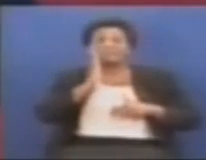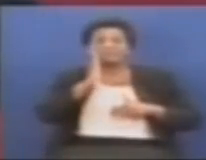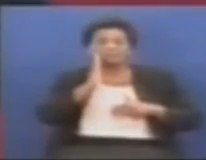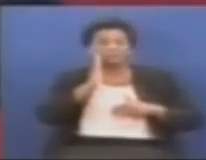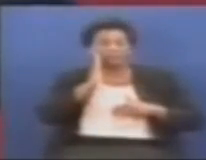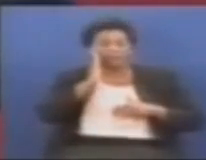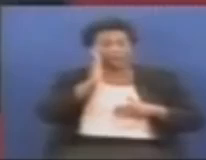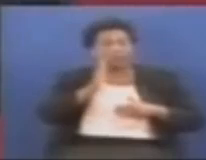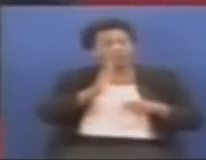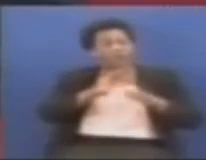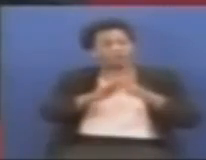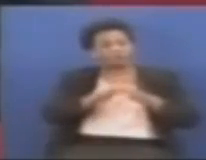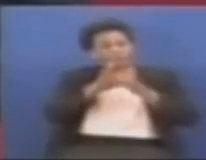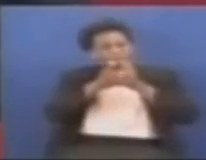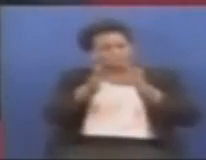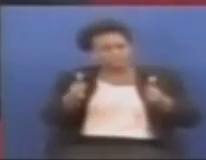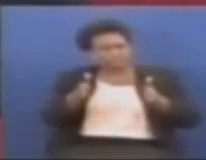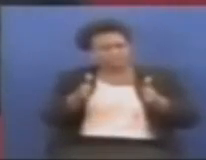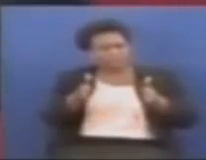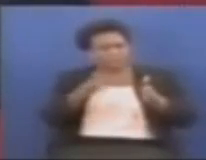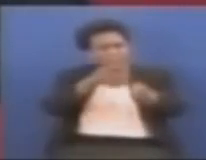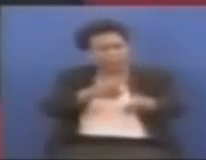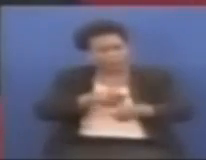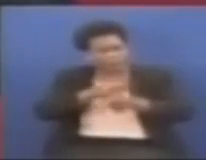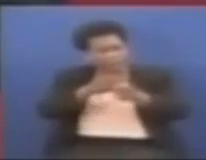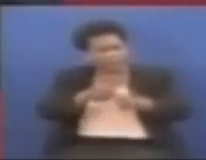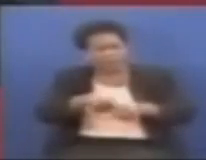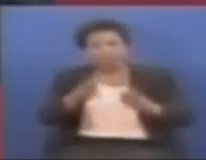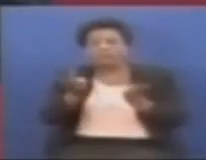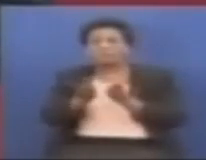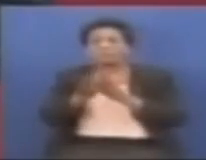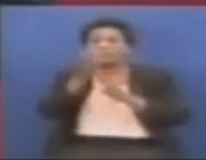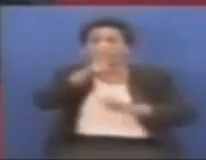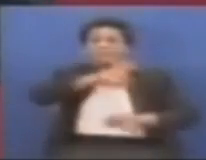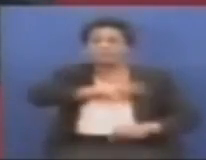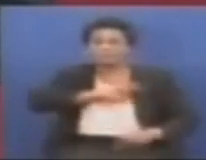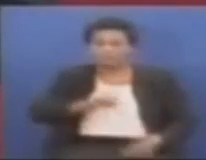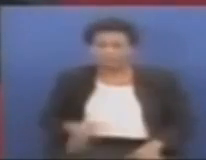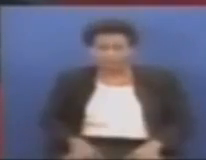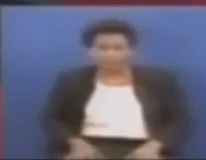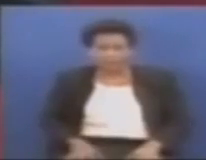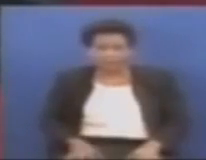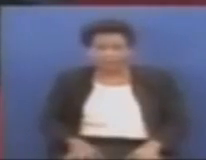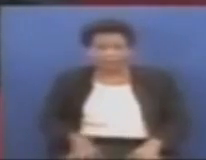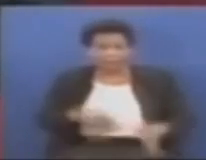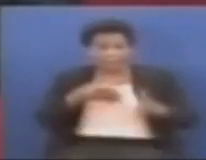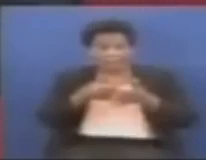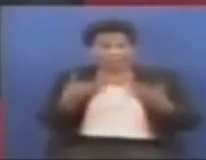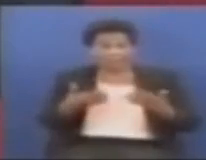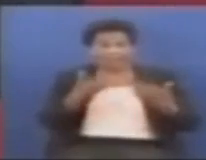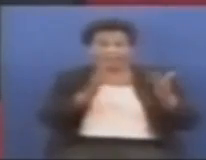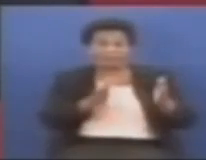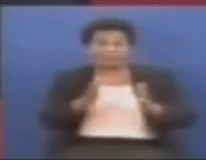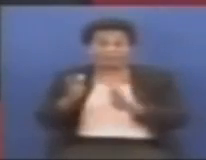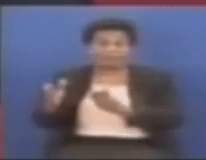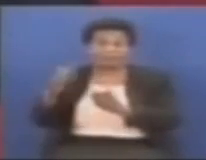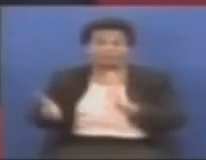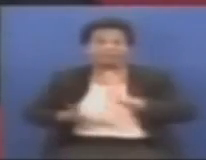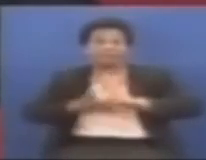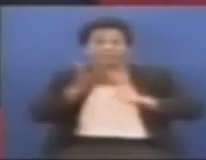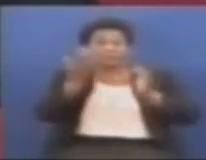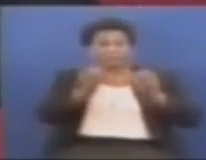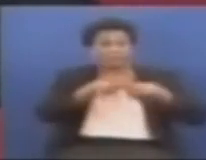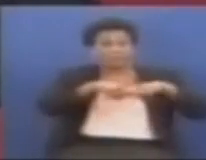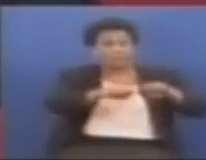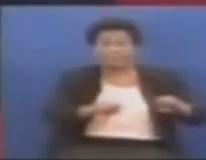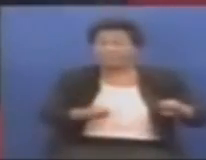ajira. Mheshimiwa Spika, mpaka ninapozungumza hivi sasa tayari mpango huu umeanza kutekelezwa na